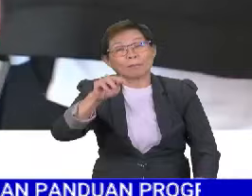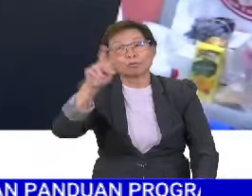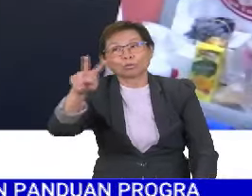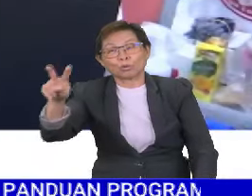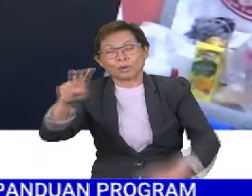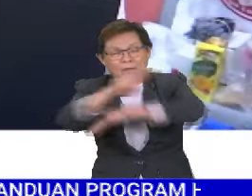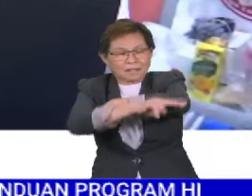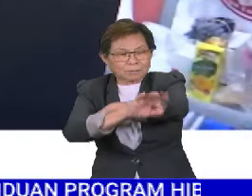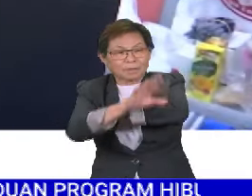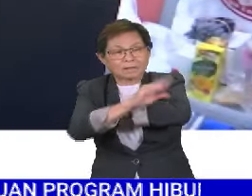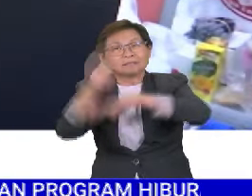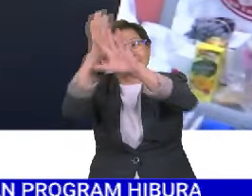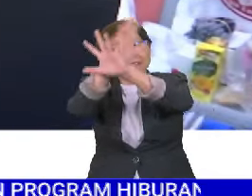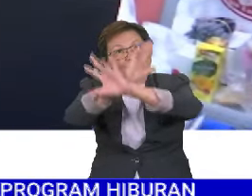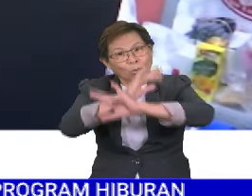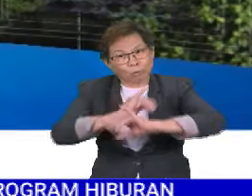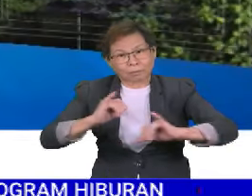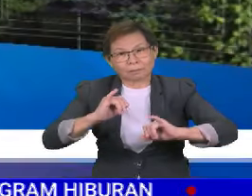Negeri Sembilan dan Sarawak.